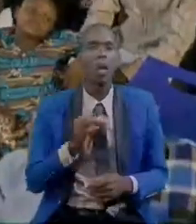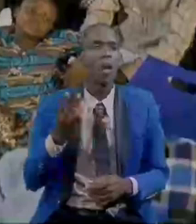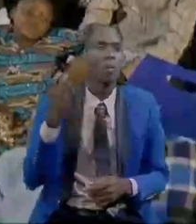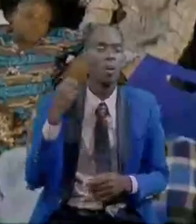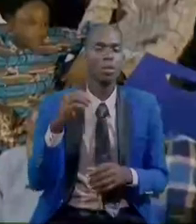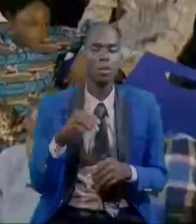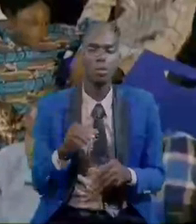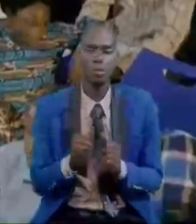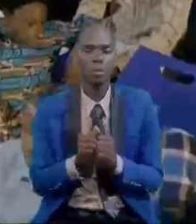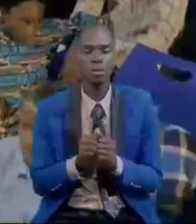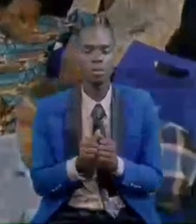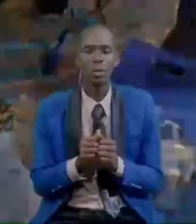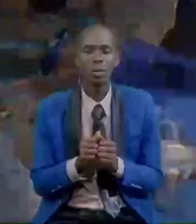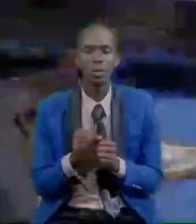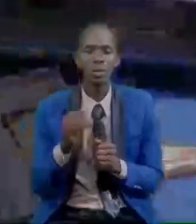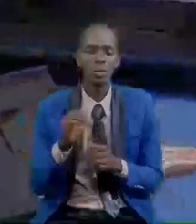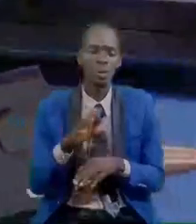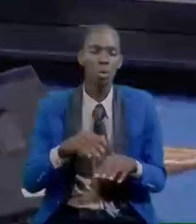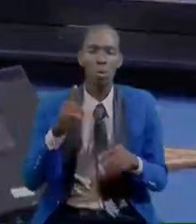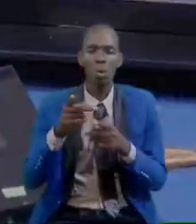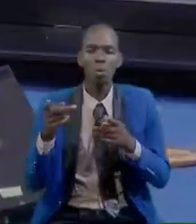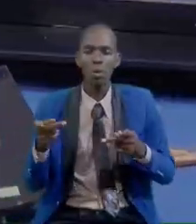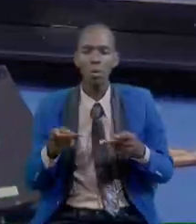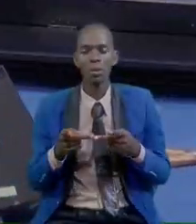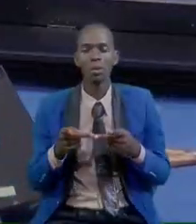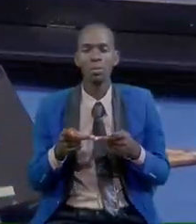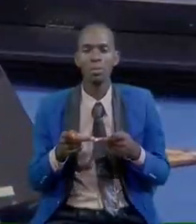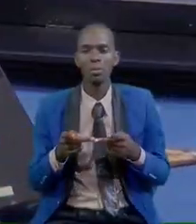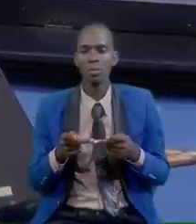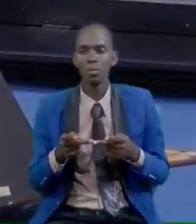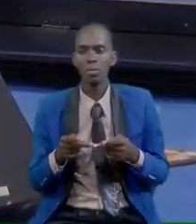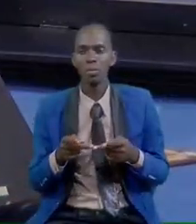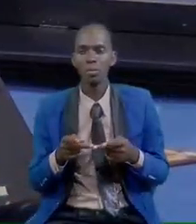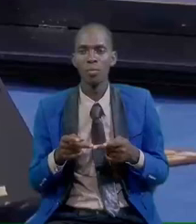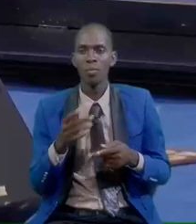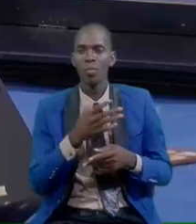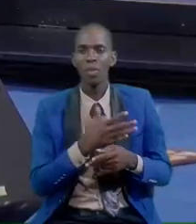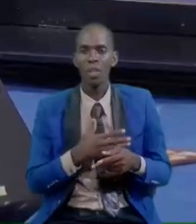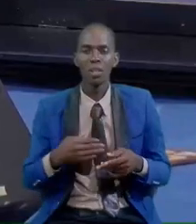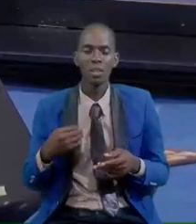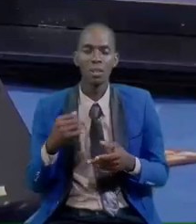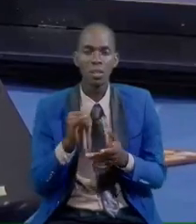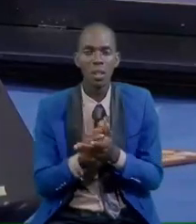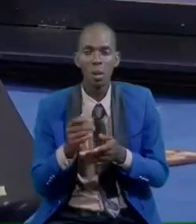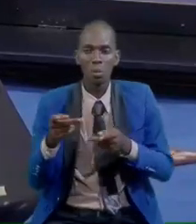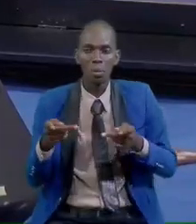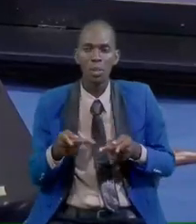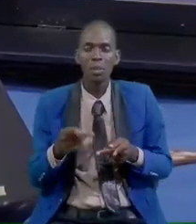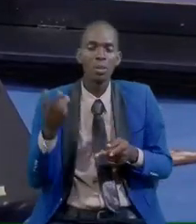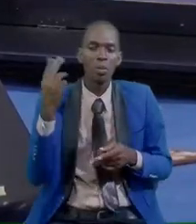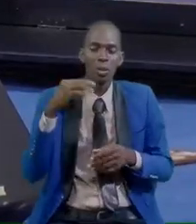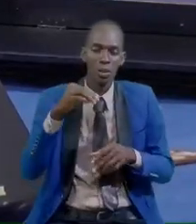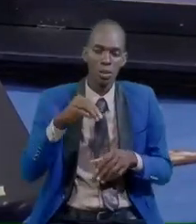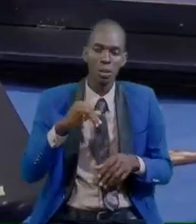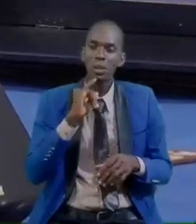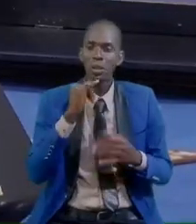J'étais... On appelait le lieu Zaïre. C'est la République démocratique du